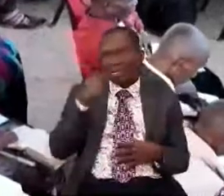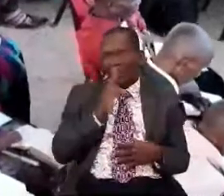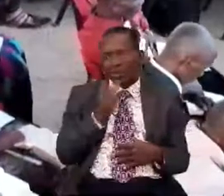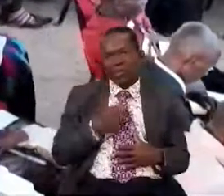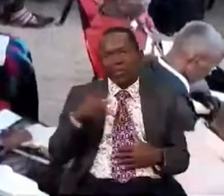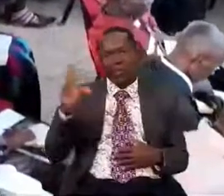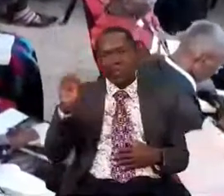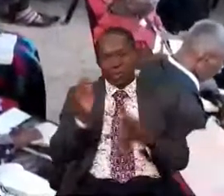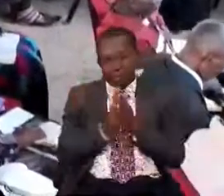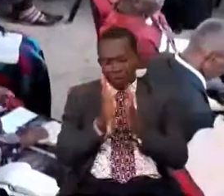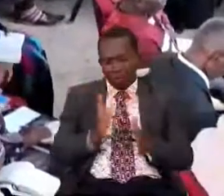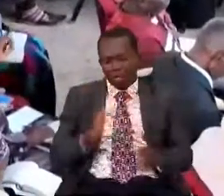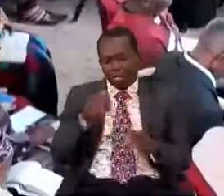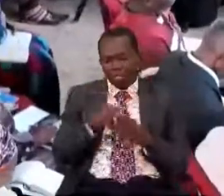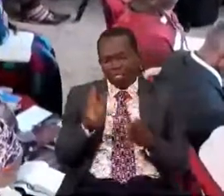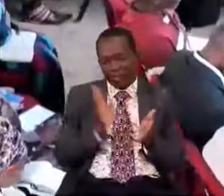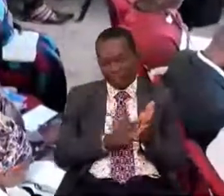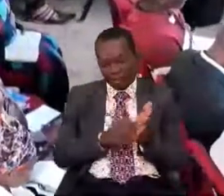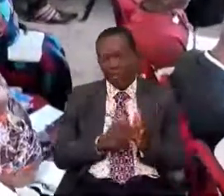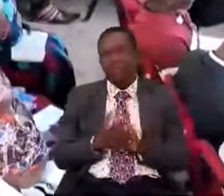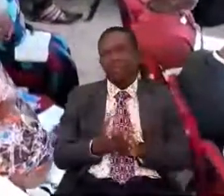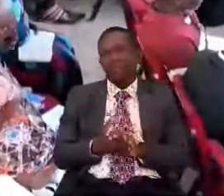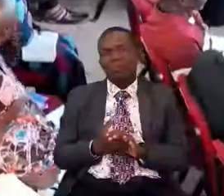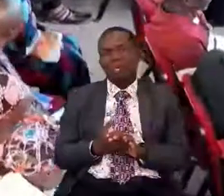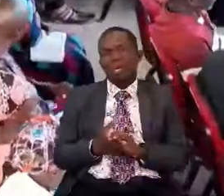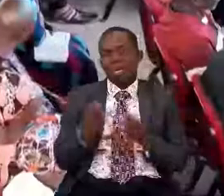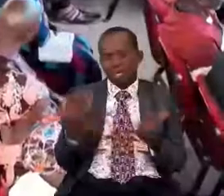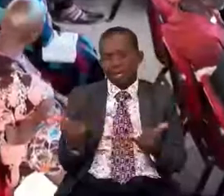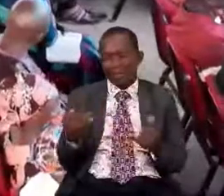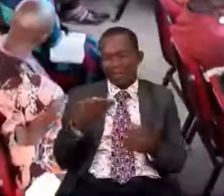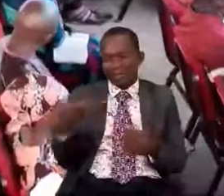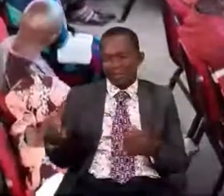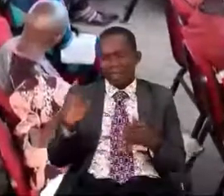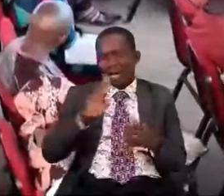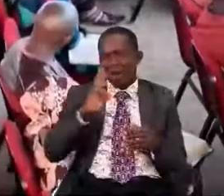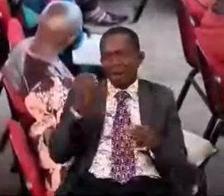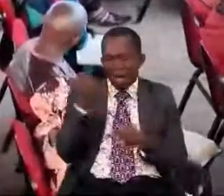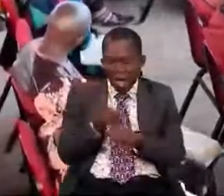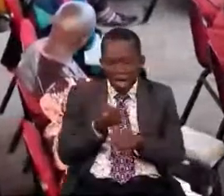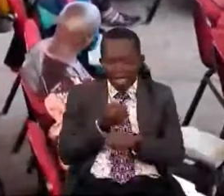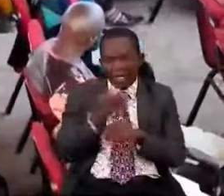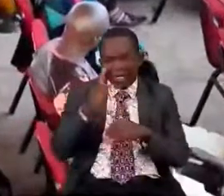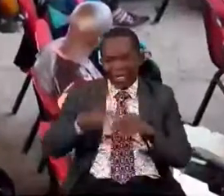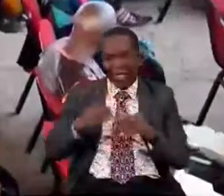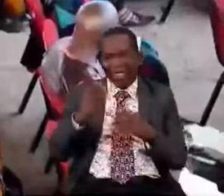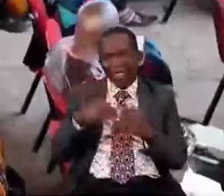difficiles. Maintenant, pour que toi, tu puisses rechercher la paix avec tous les hommes et la sanctification sans laquelle personne ne verra le